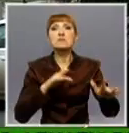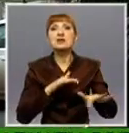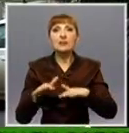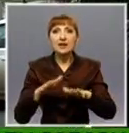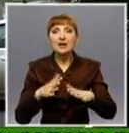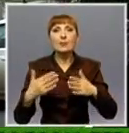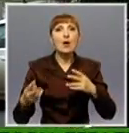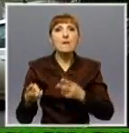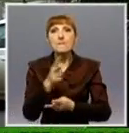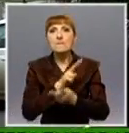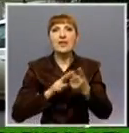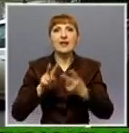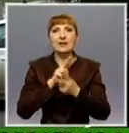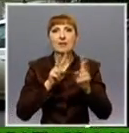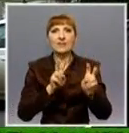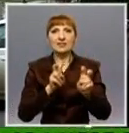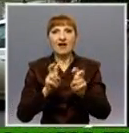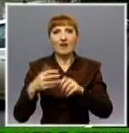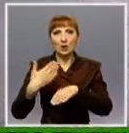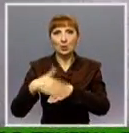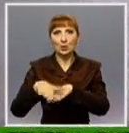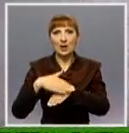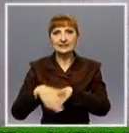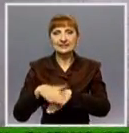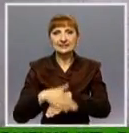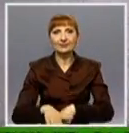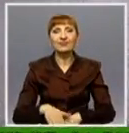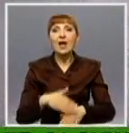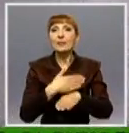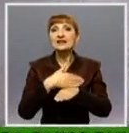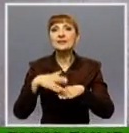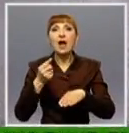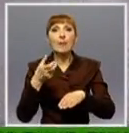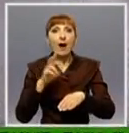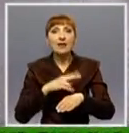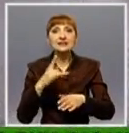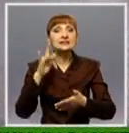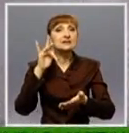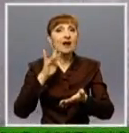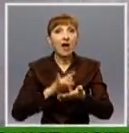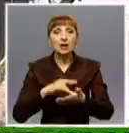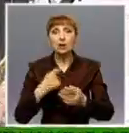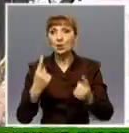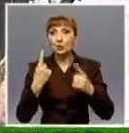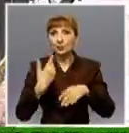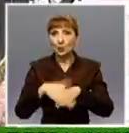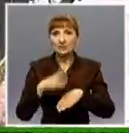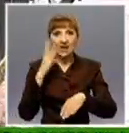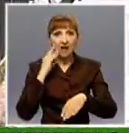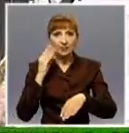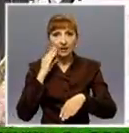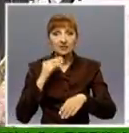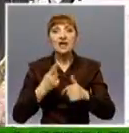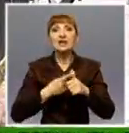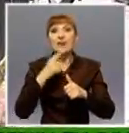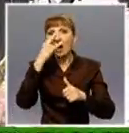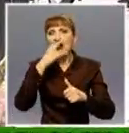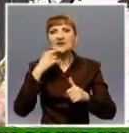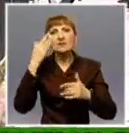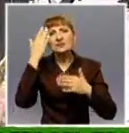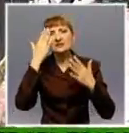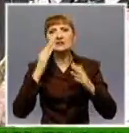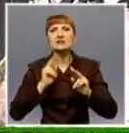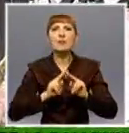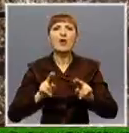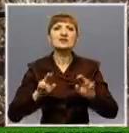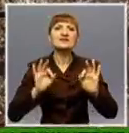по переименованию, наименованию улиц. Проспект Абая – одна из центральных и крупных улиц Алматы. Имя казахского мыслителя и